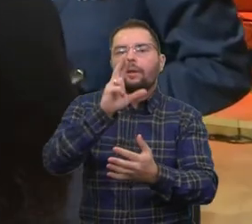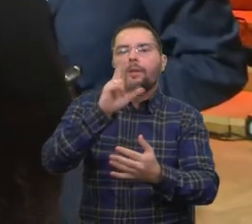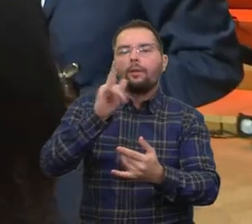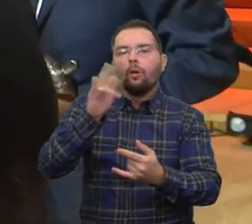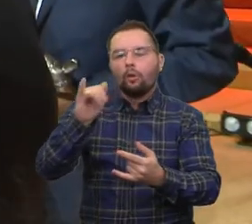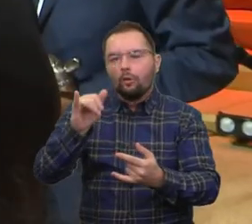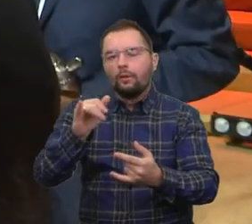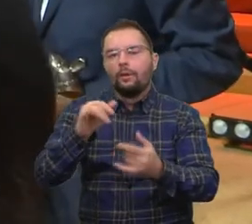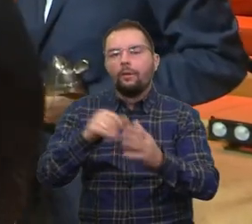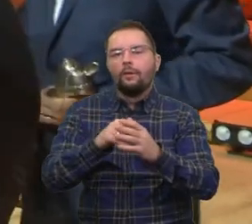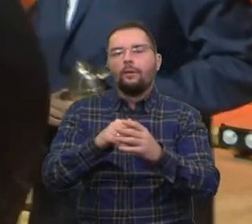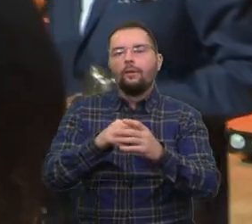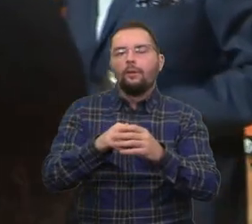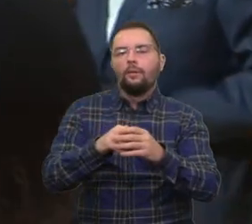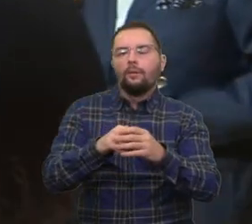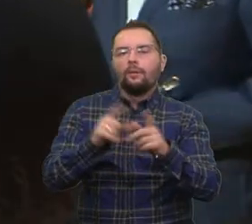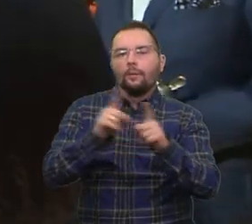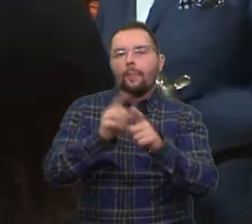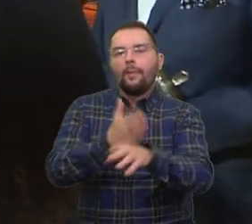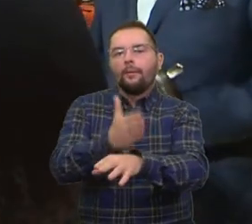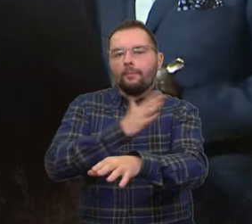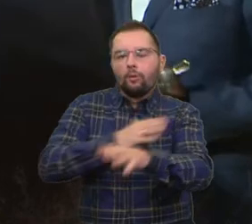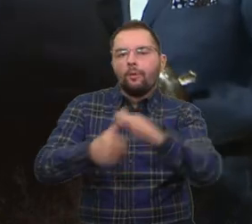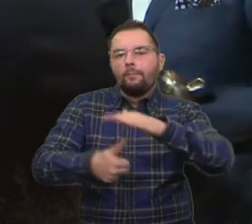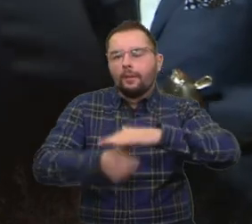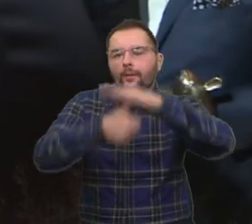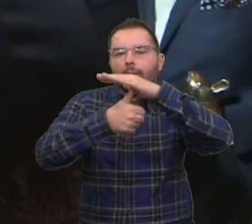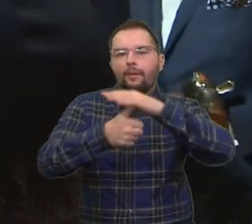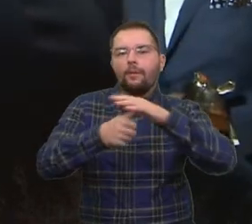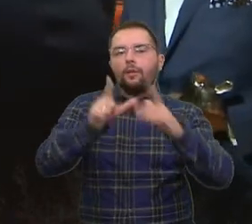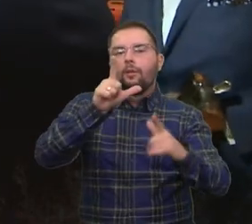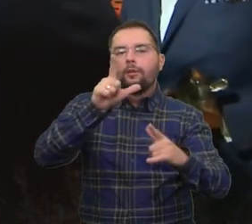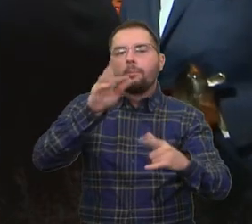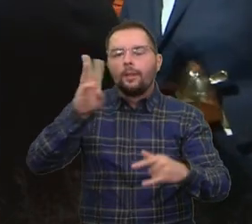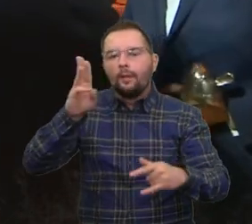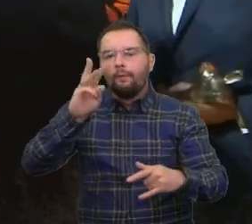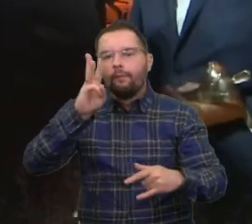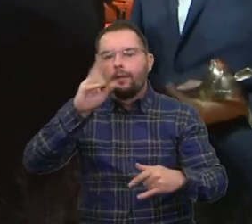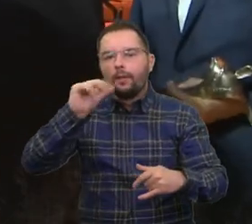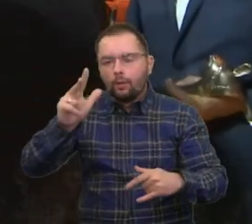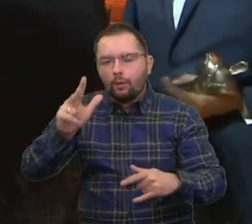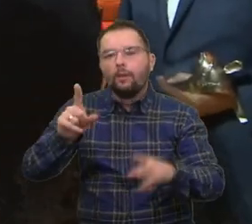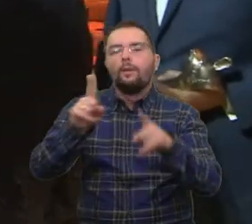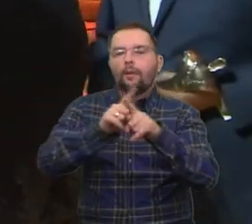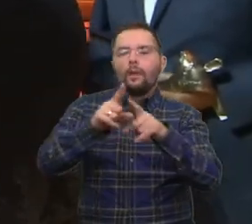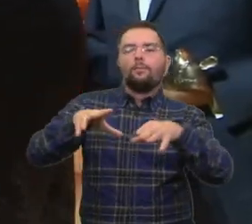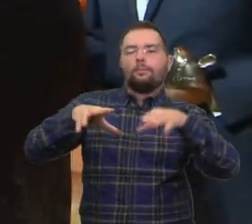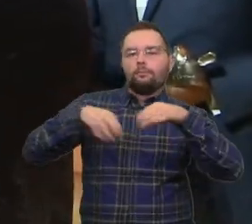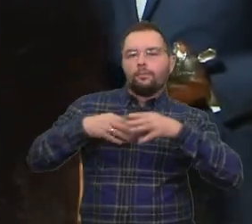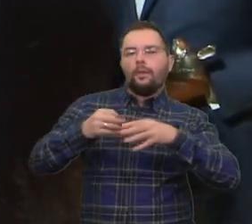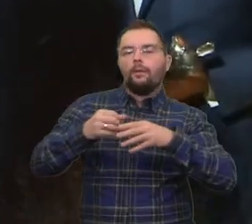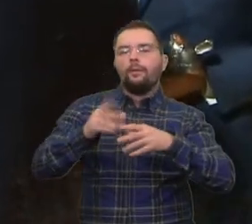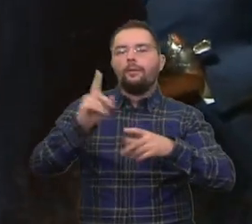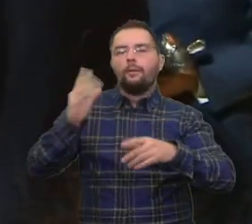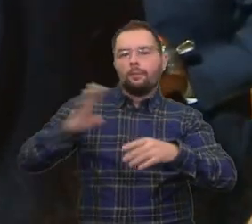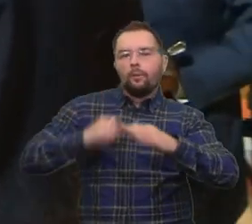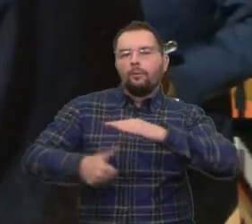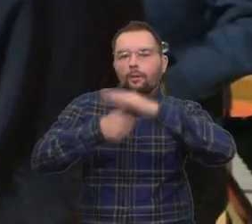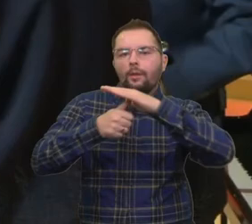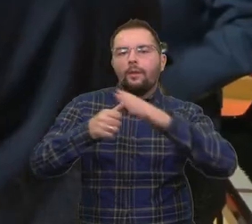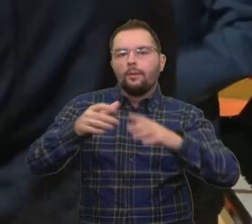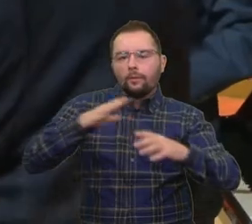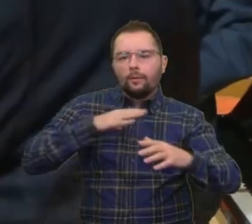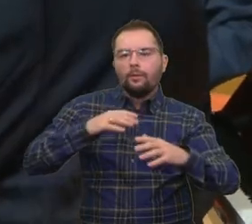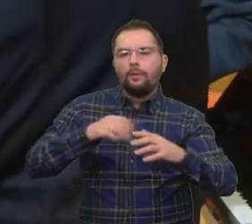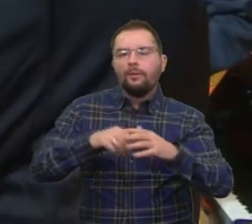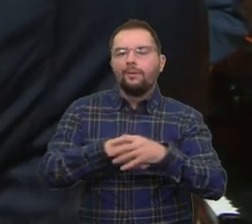Ostrowski. Statuetka trafi także do byłego przewodniczącego Zbigniewa Wieczorka. Statuetkę odbierze były przewodniczący Piotr Zięc,